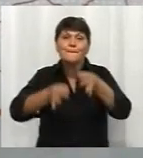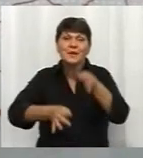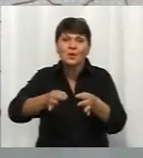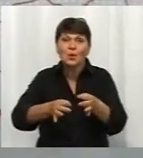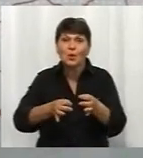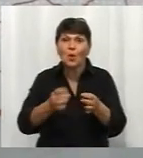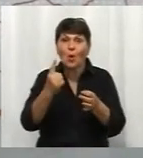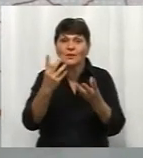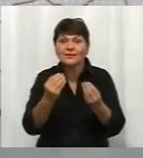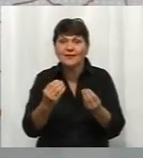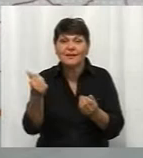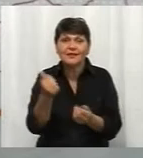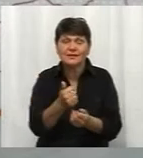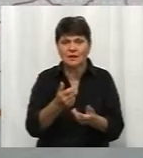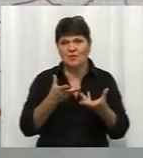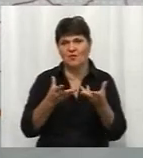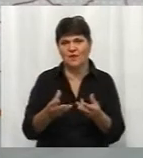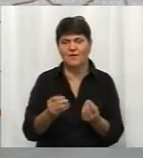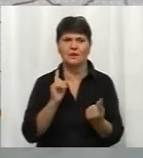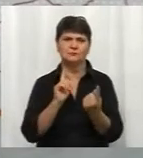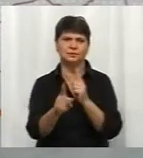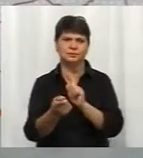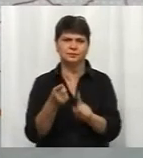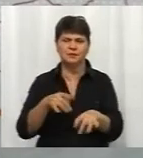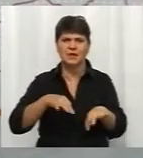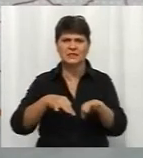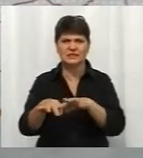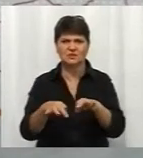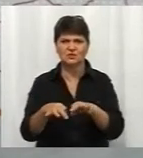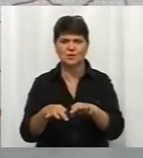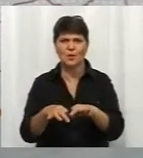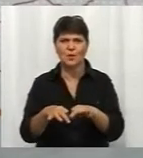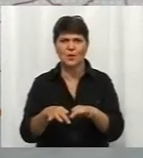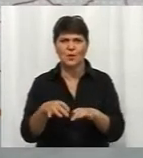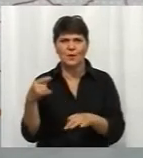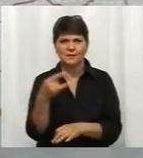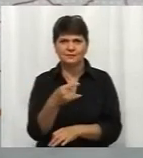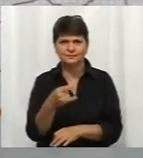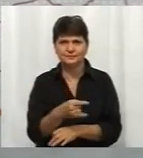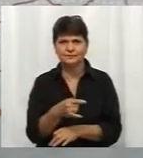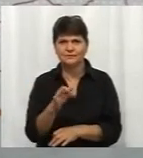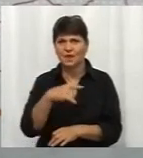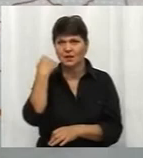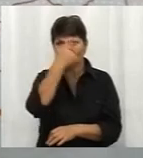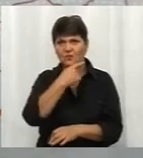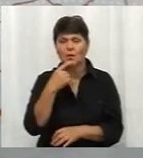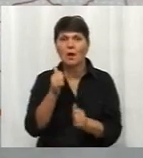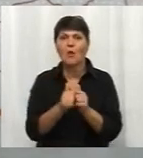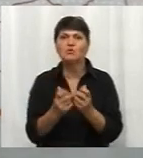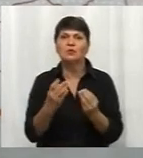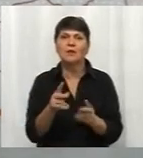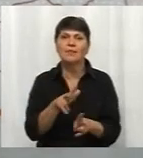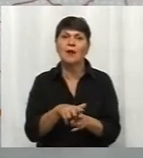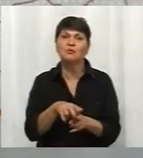тижня, все це впливає на інтенсивність транспортного засобу, руху транспортних засобів. Тобто індивідуально до кожного дня треба